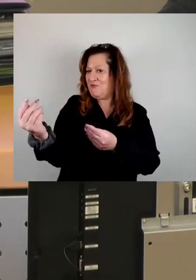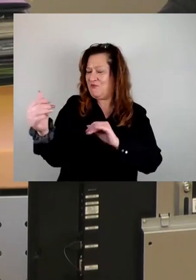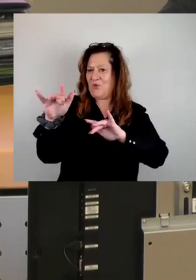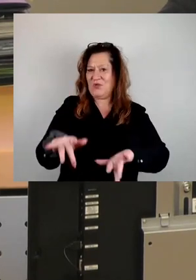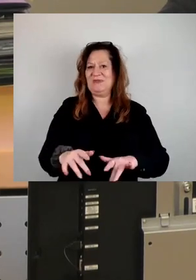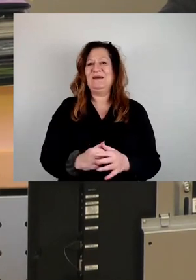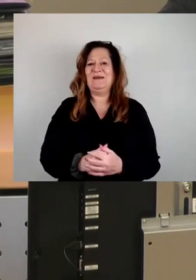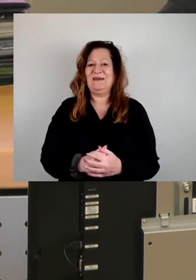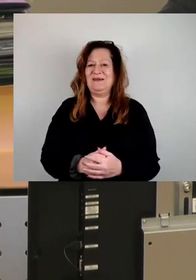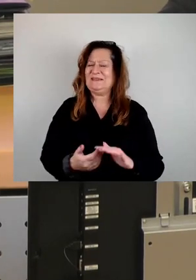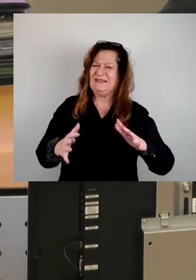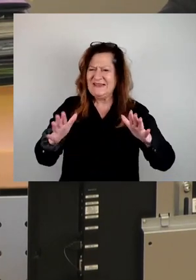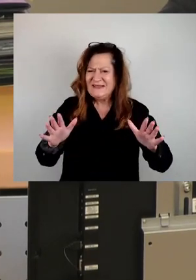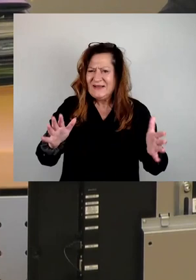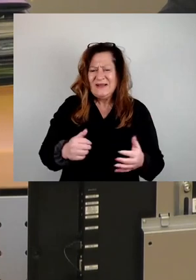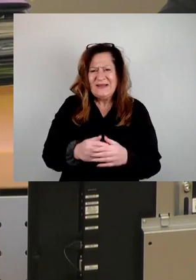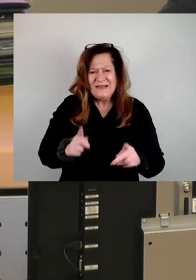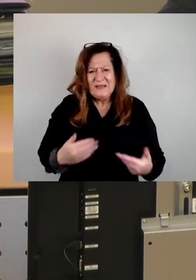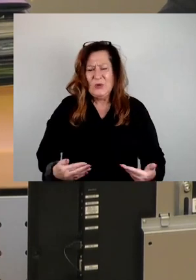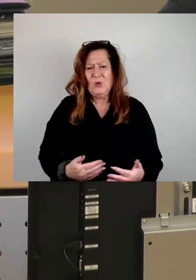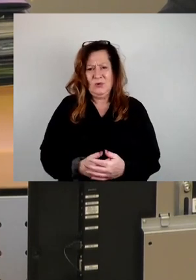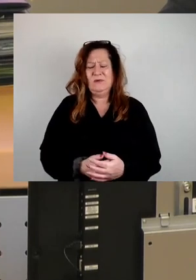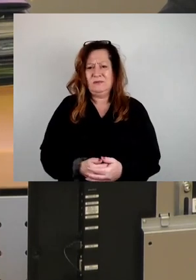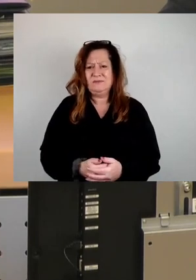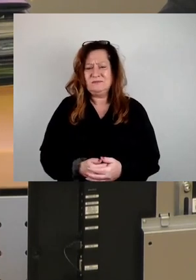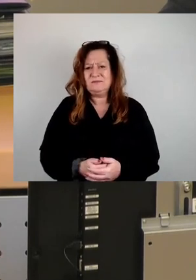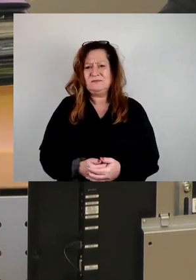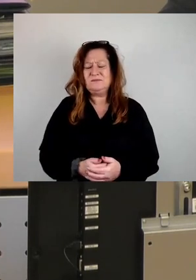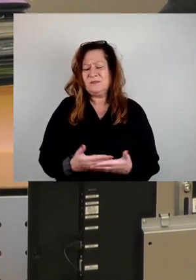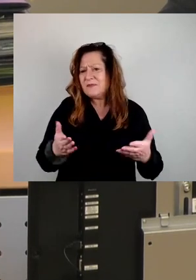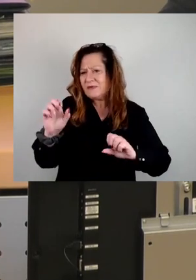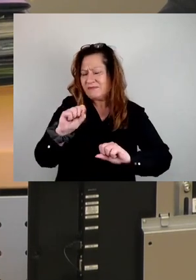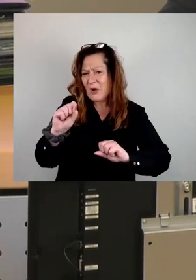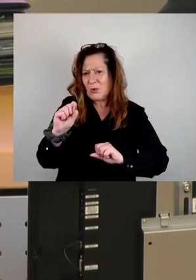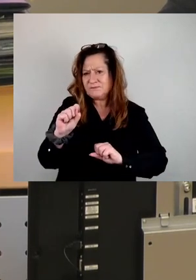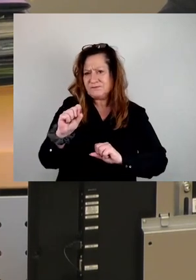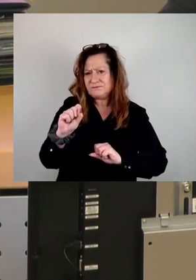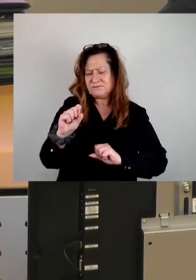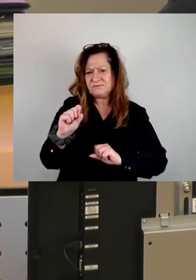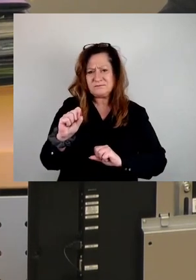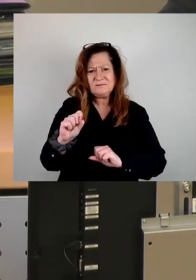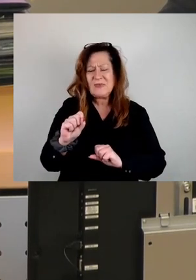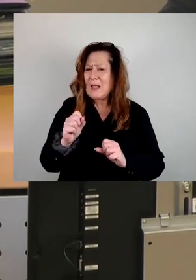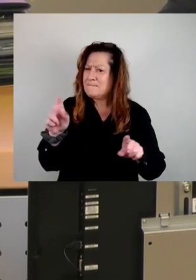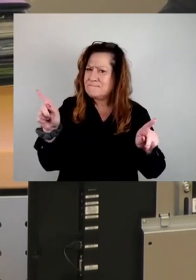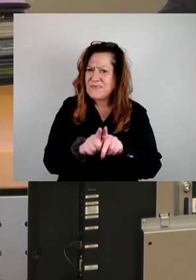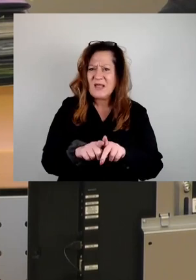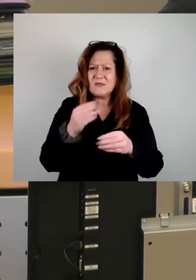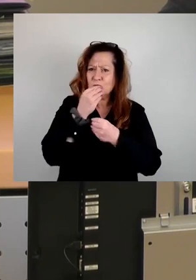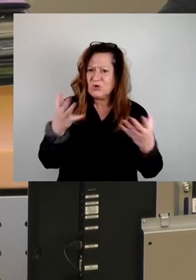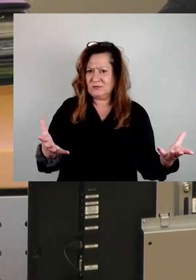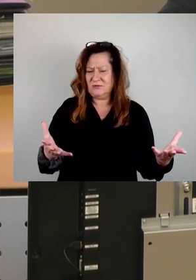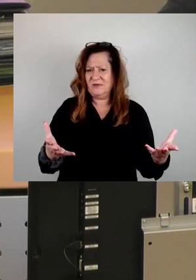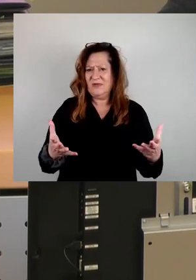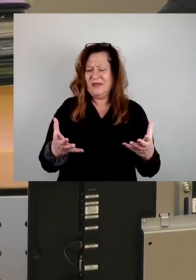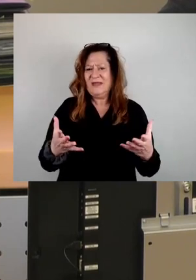Ja, ist schon so, ist schon so, ist schon so. Denn das passt ja wie die Faust aufs Auge. Dresden ist nun mal Landschaftsstadt. Es